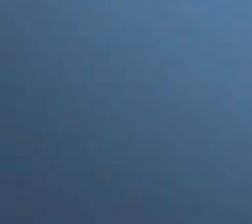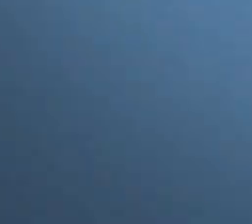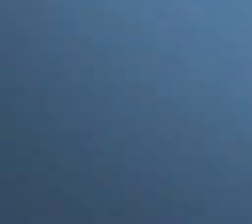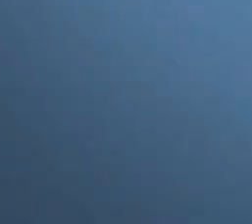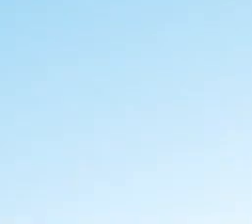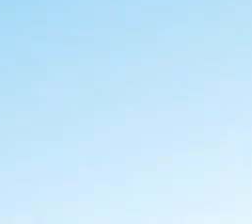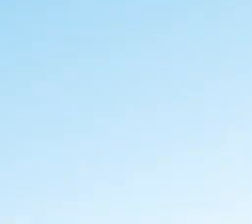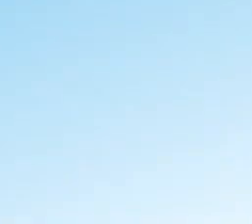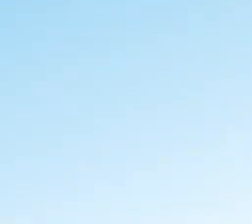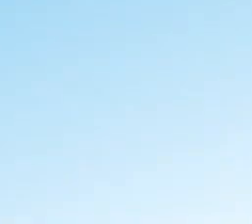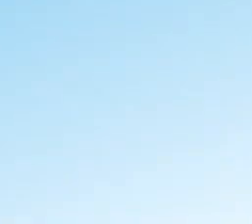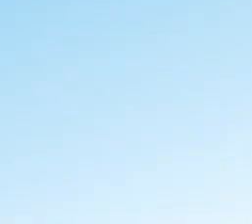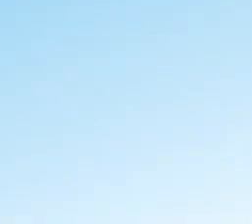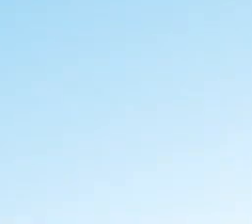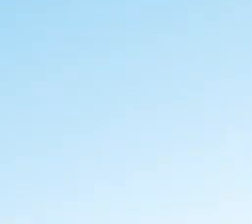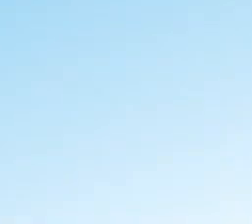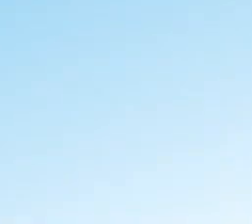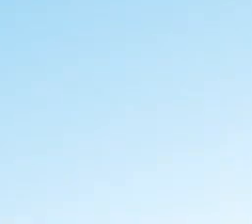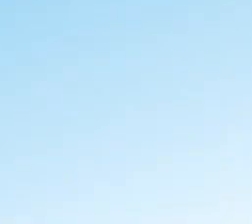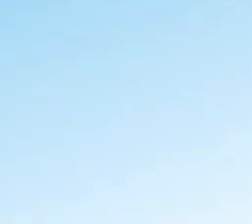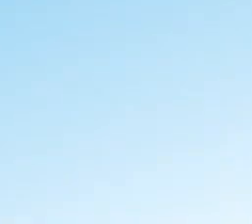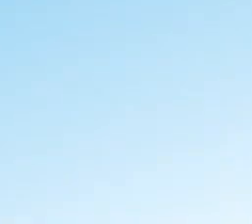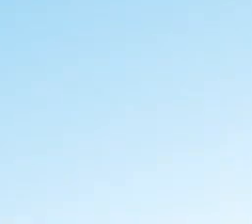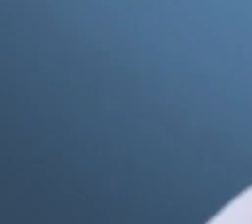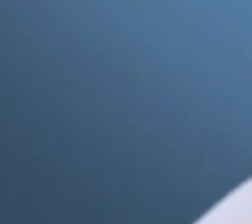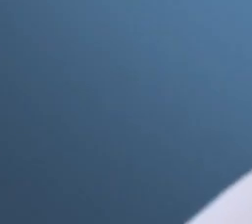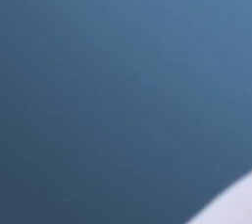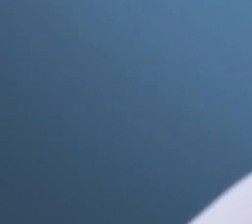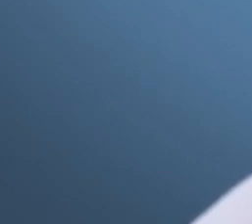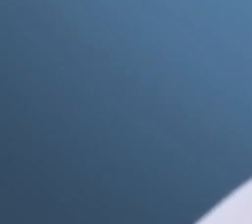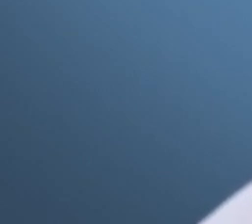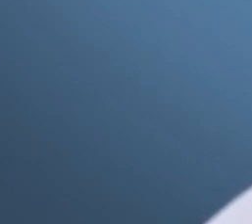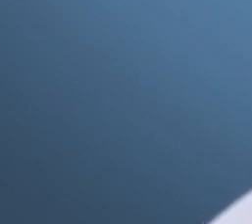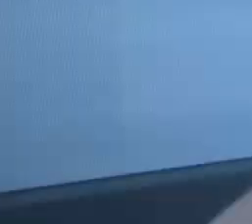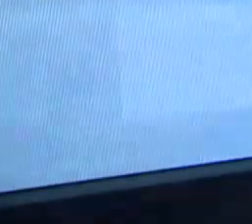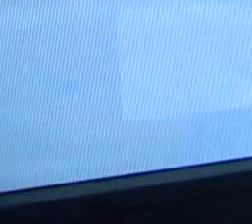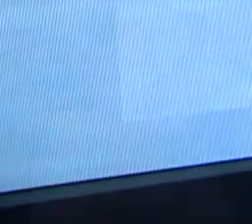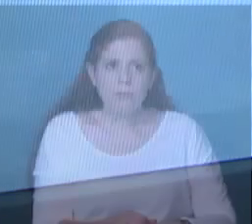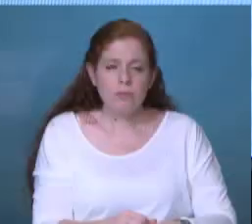אני מולטי. עדשות מולטי פוקל זה אופטיקה אלפרין. גם אני מולטי.